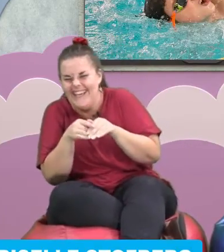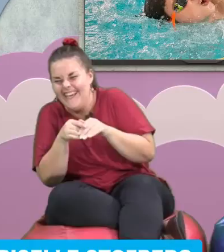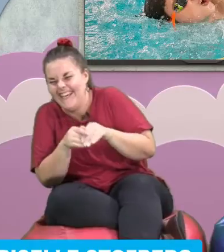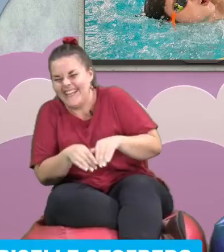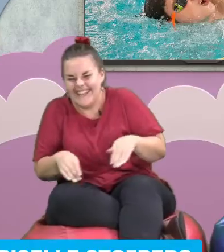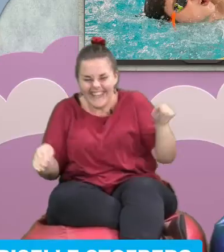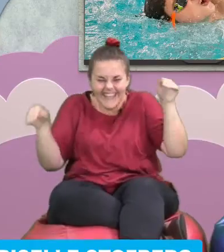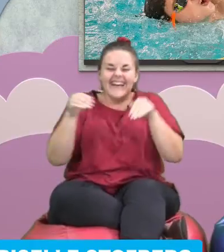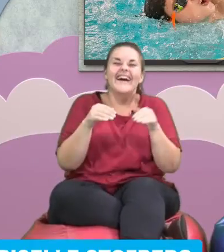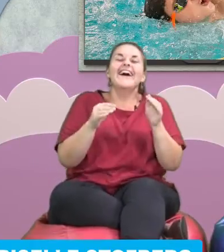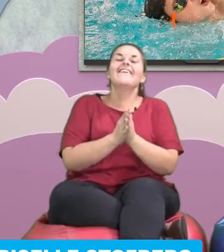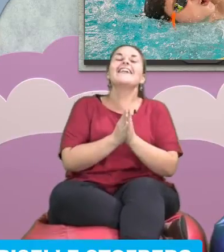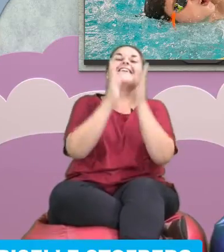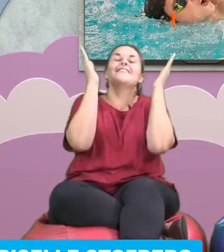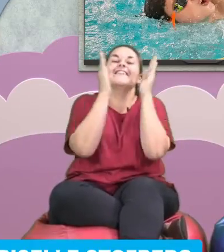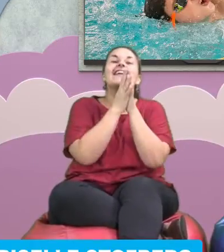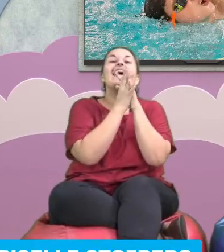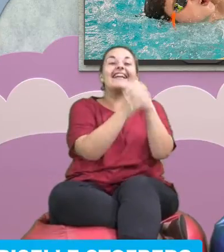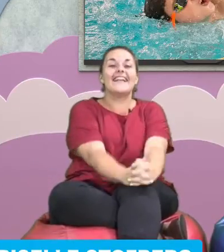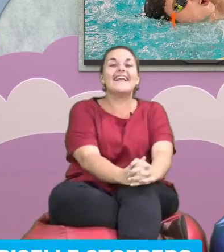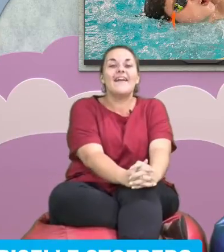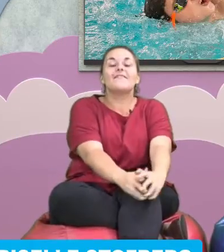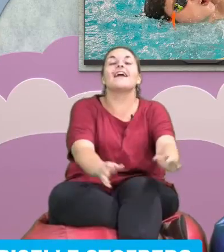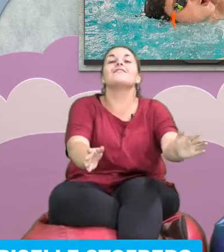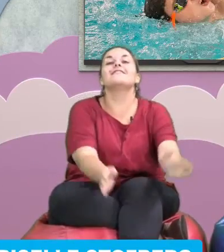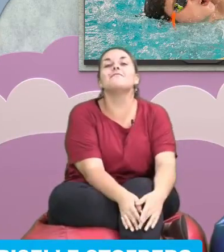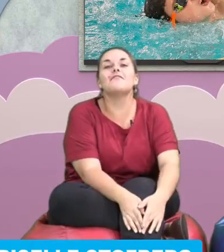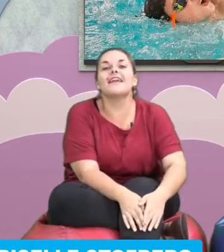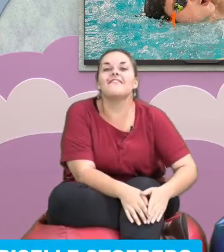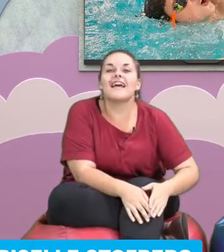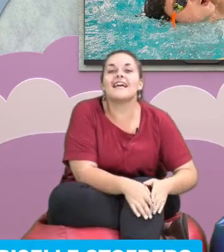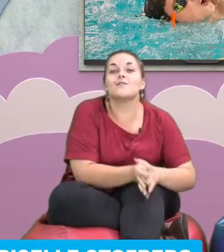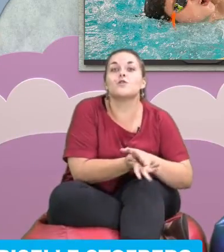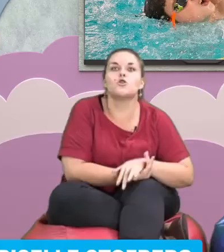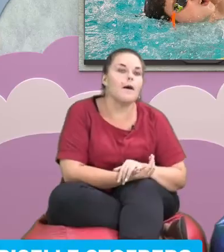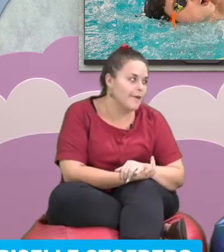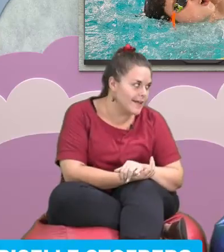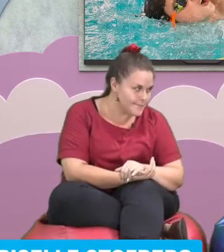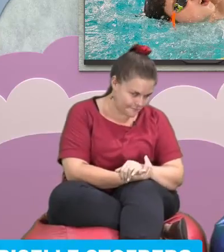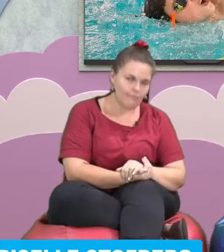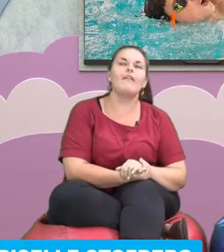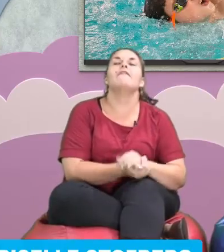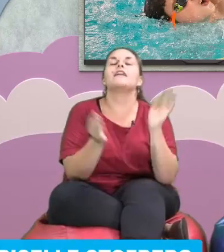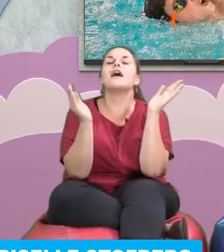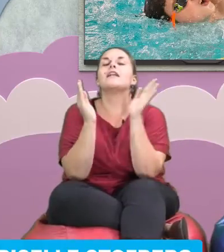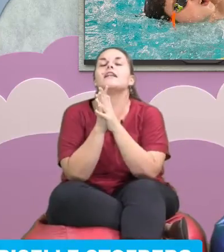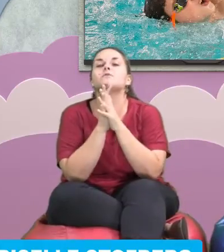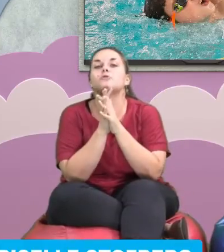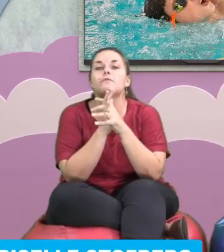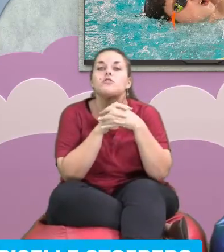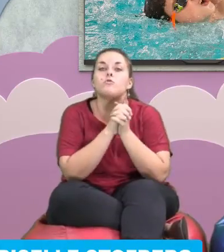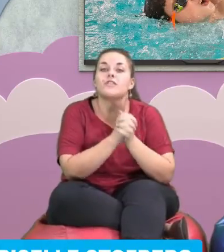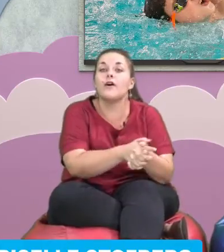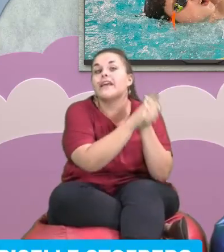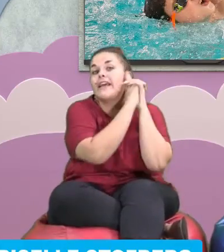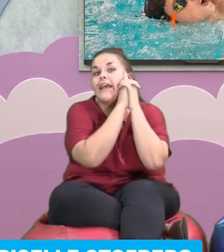prachtig. Hoorie, ons moet julle herinner dat ons tema vir hierdie week is swemmer. Yes. En vandag gaan alles vir swem,